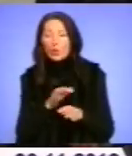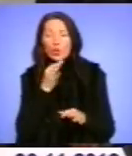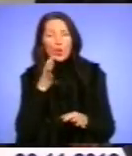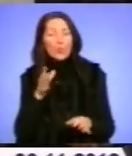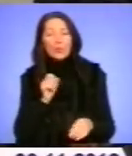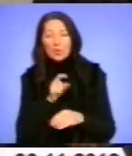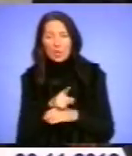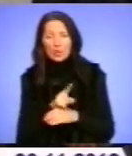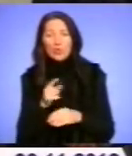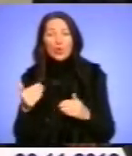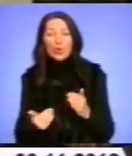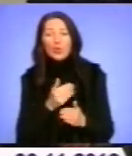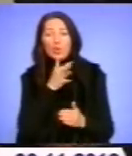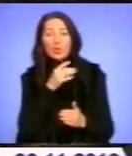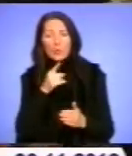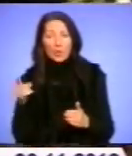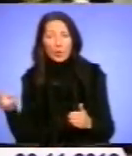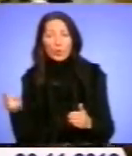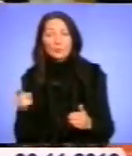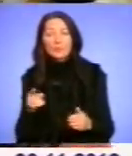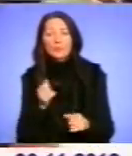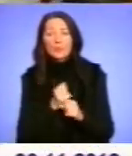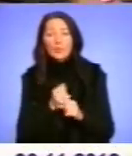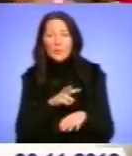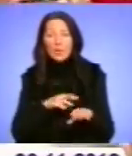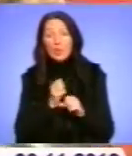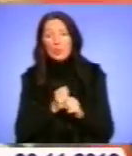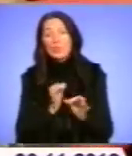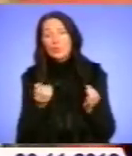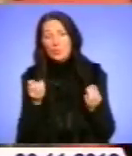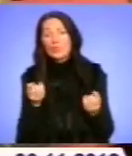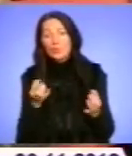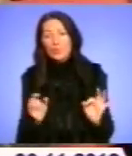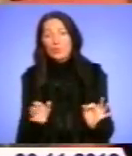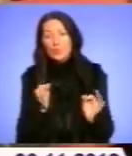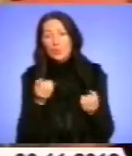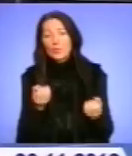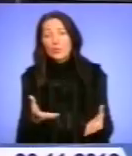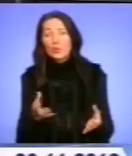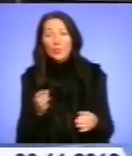Щодо новорічно-різдвяного періоду, то правоохоронці працюватимуть у звичайному режимі, як під час свят.